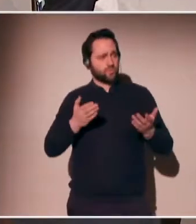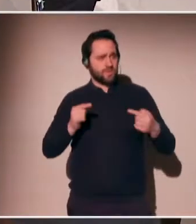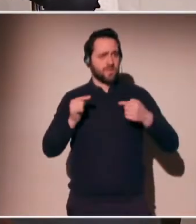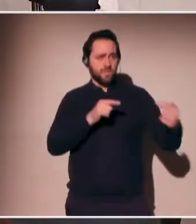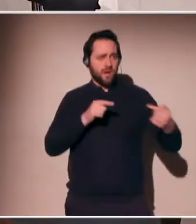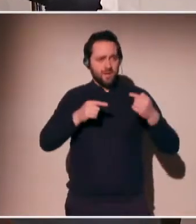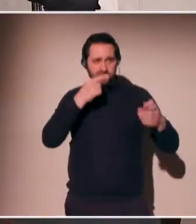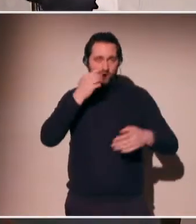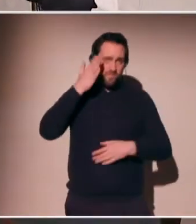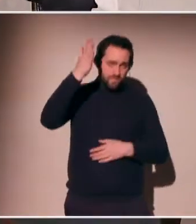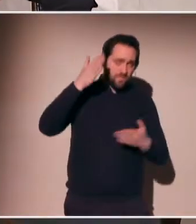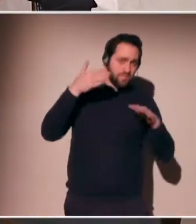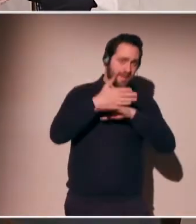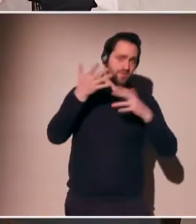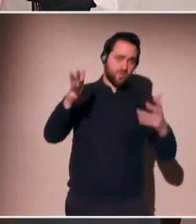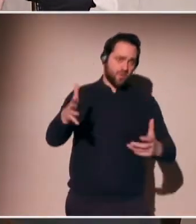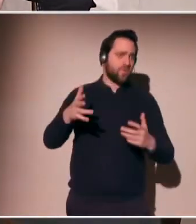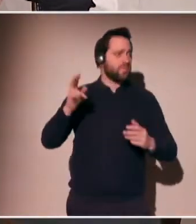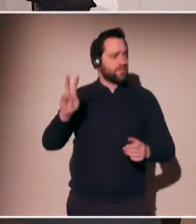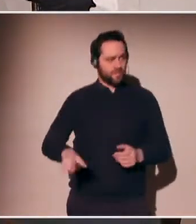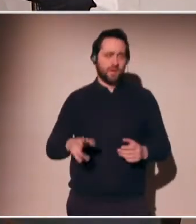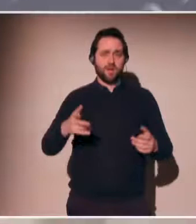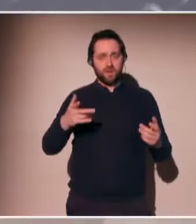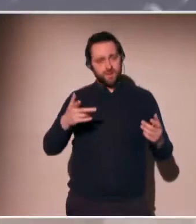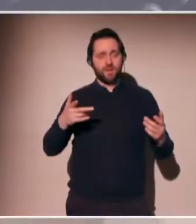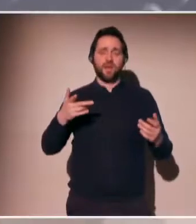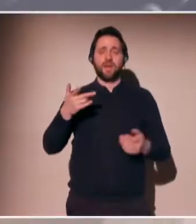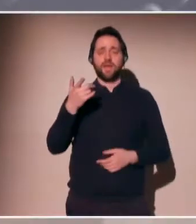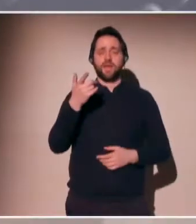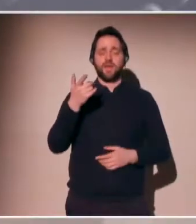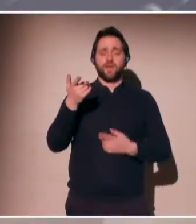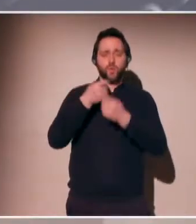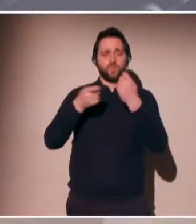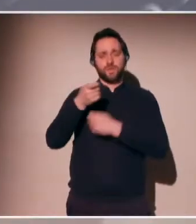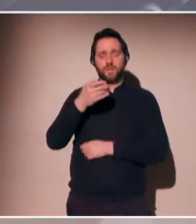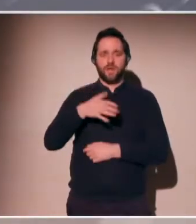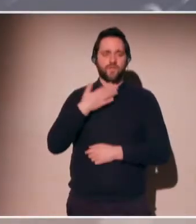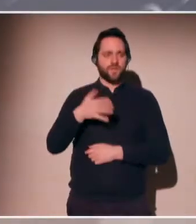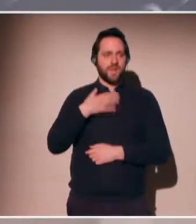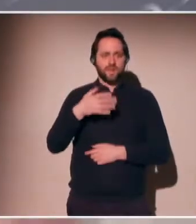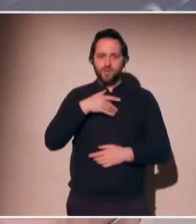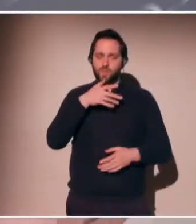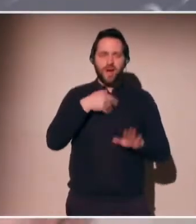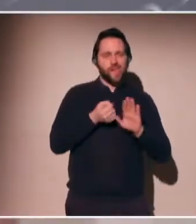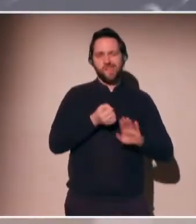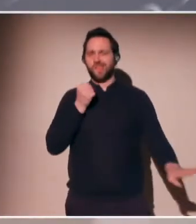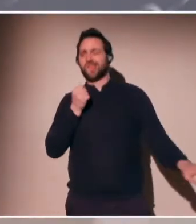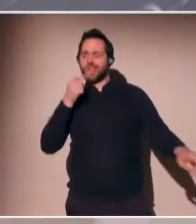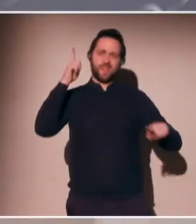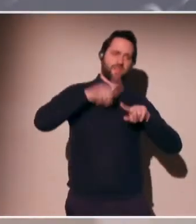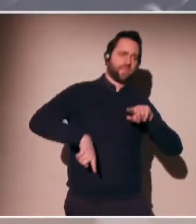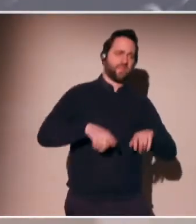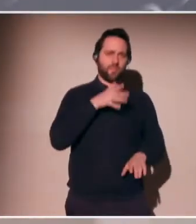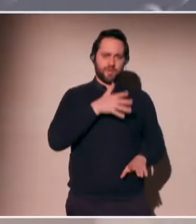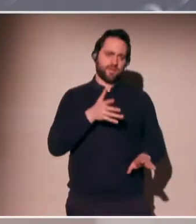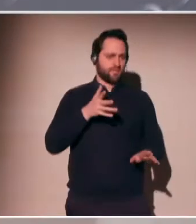les avantages économiques, finalement, sont inarrêtables là. Et sur la question du curseur, je suis